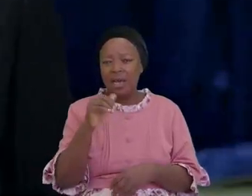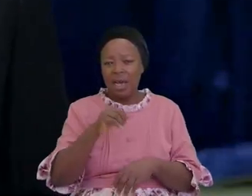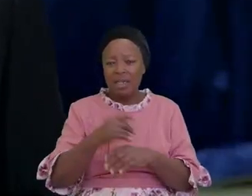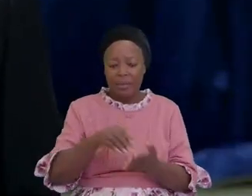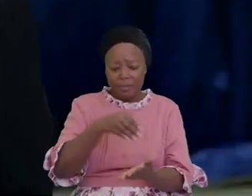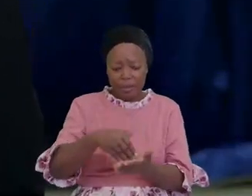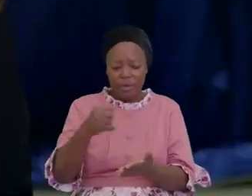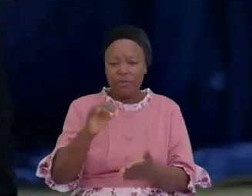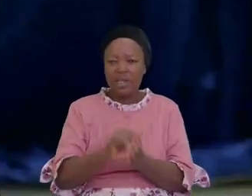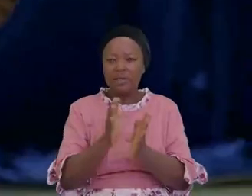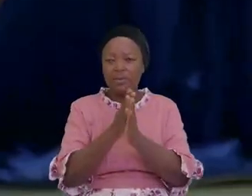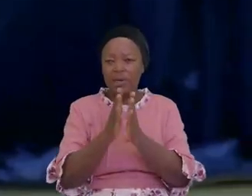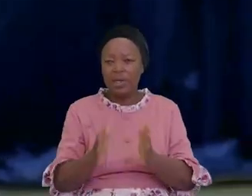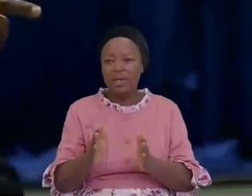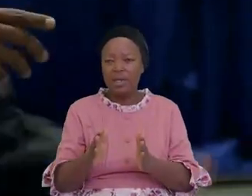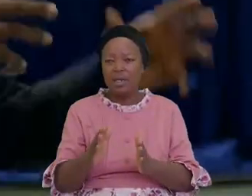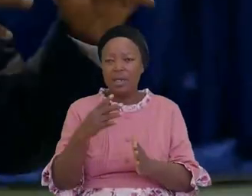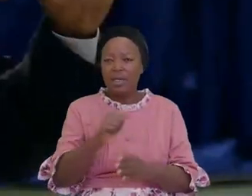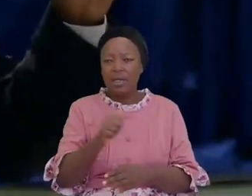Et au milieu de la prière,